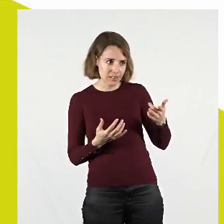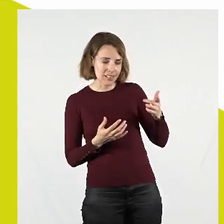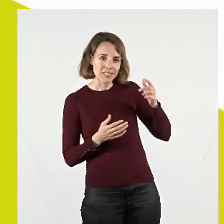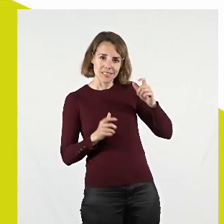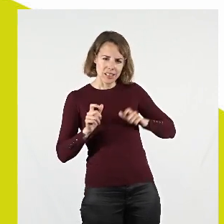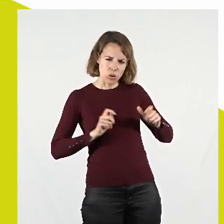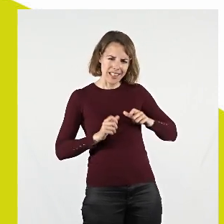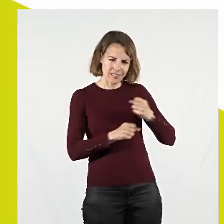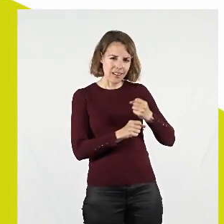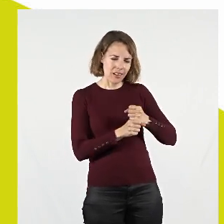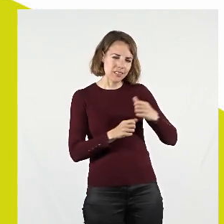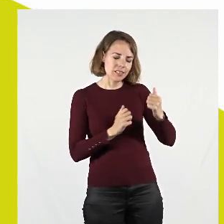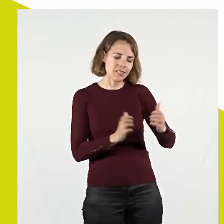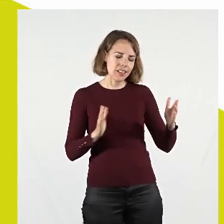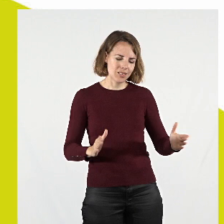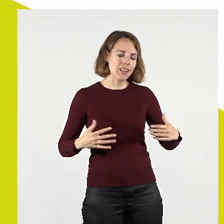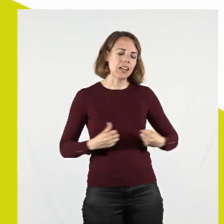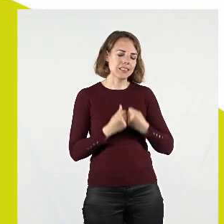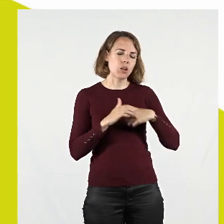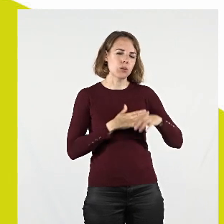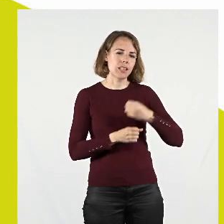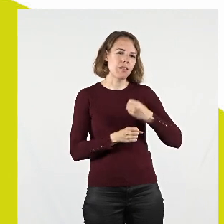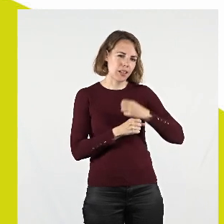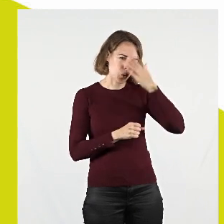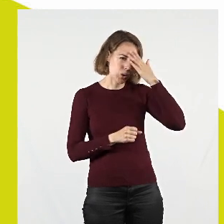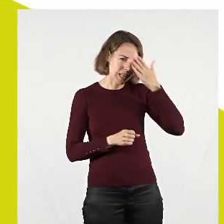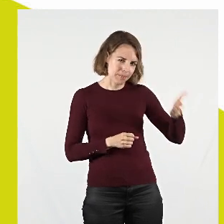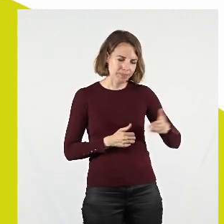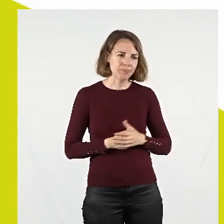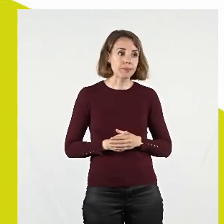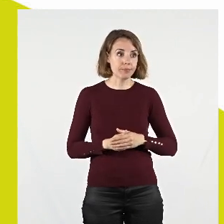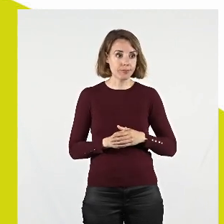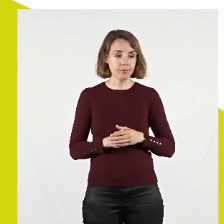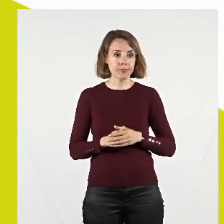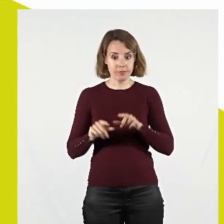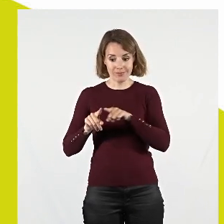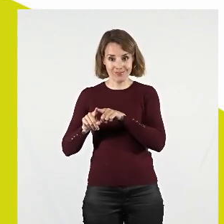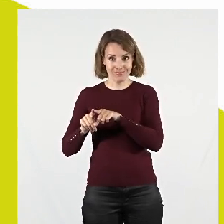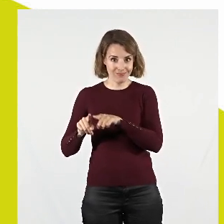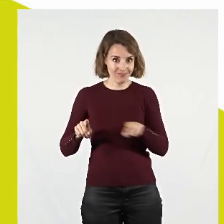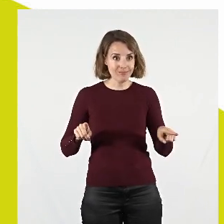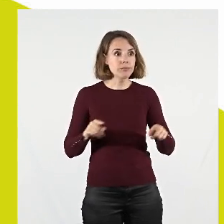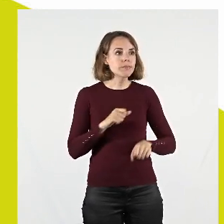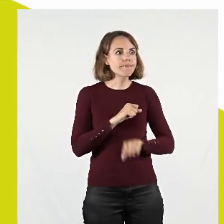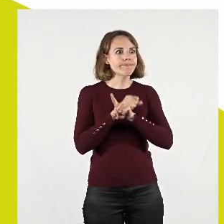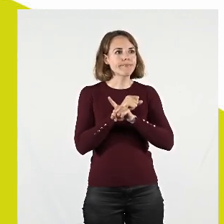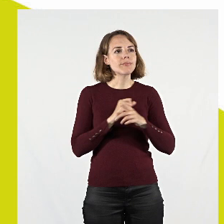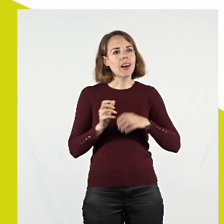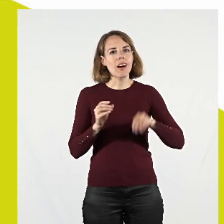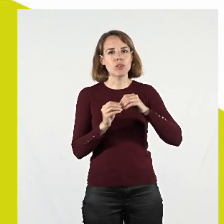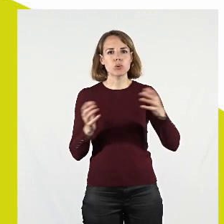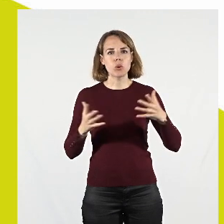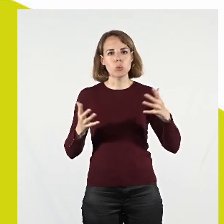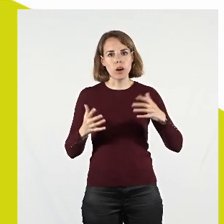de l'accidentologie au travail. Et au plan horizontal, on avait ajouté un point de repère qui est plus original, qui est le niveau de sévérité